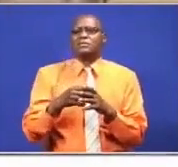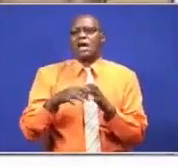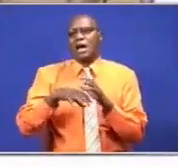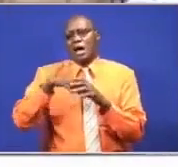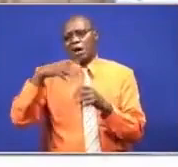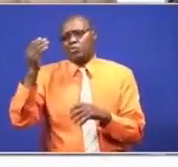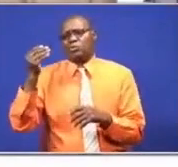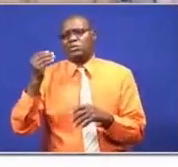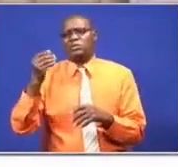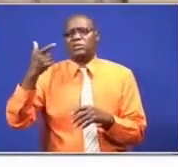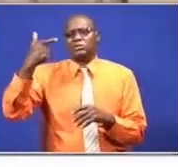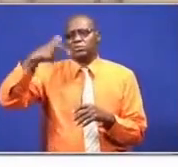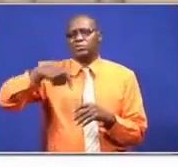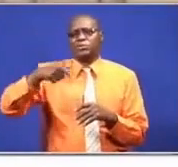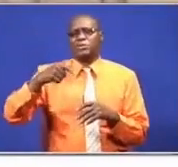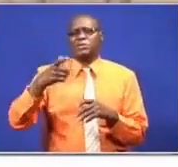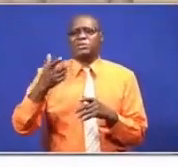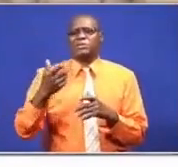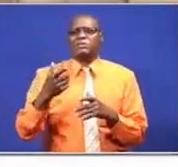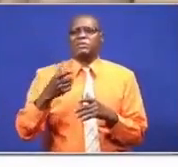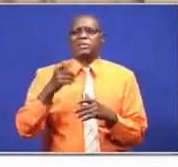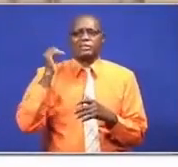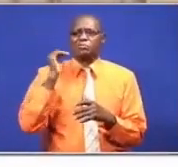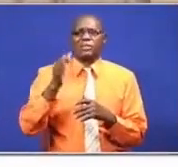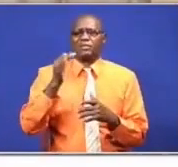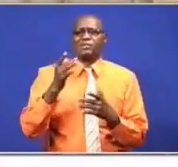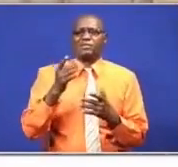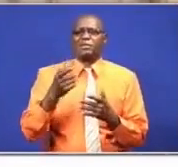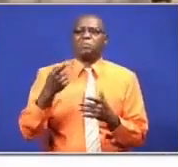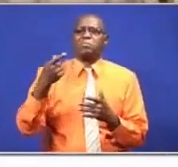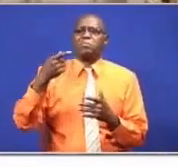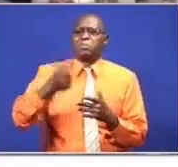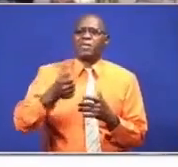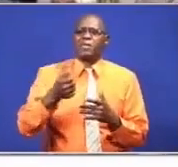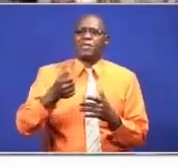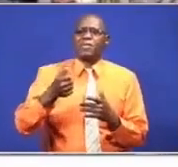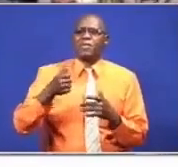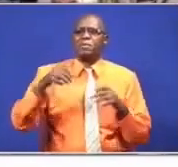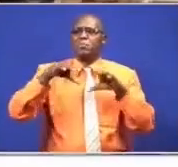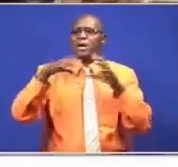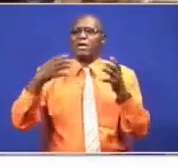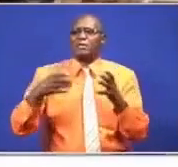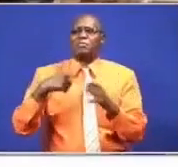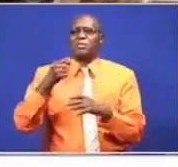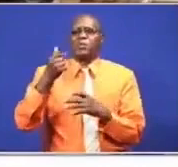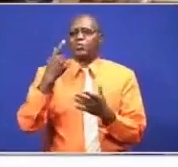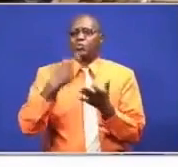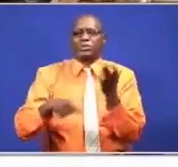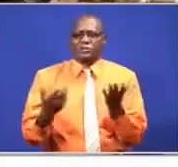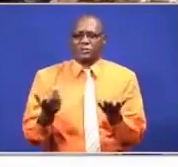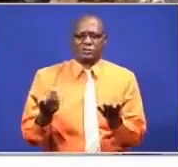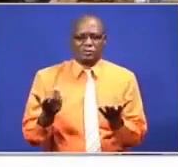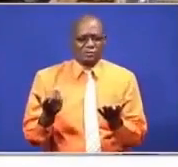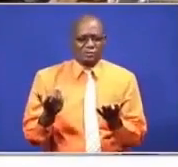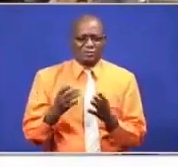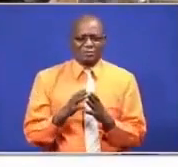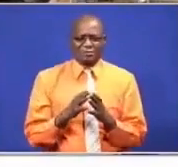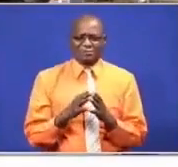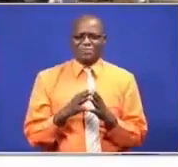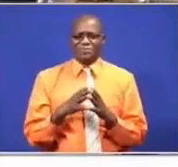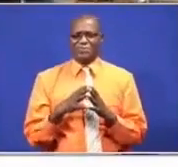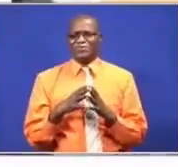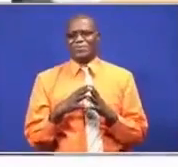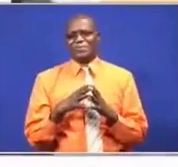mafuta meshige watu mzuri. Uwezo nunua mekate, tanulia nini? The government rolled out the fuel